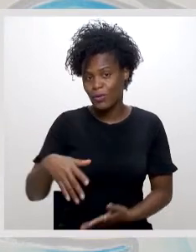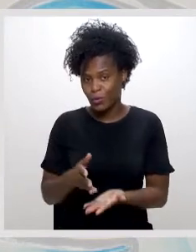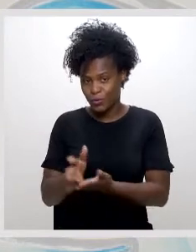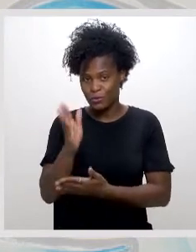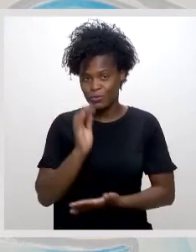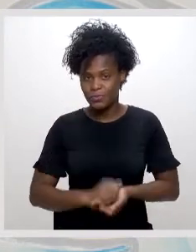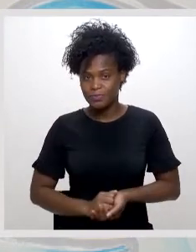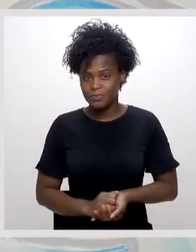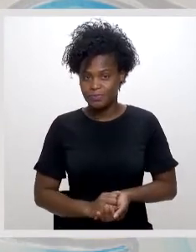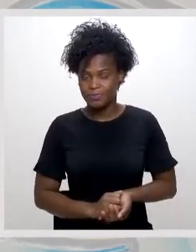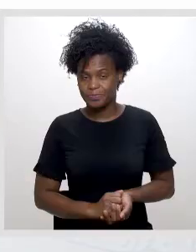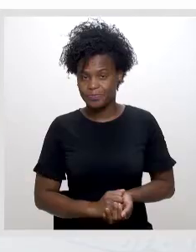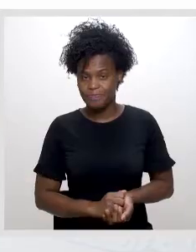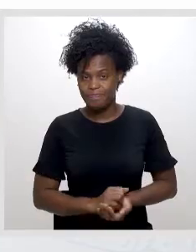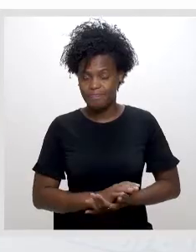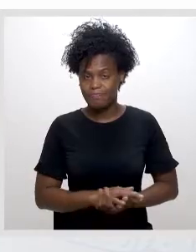continue.